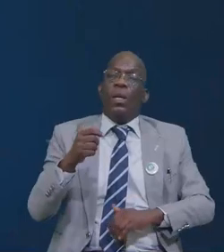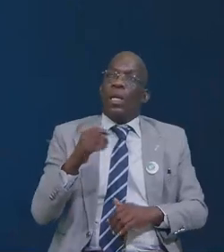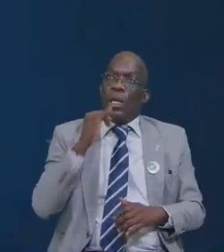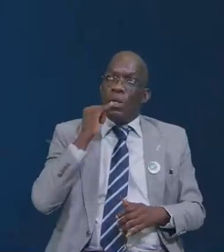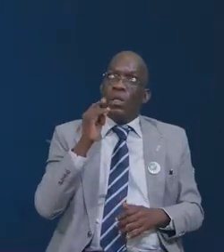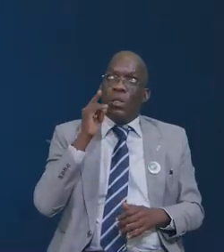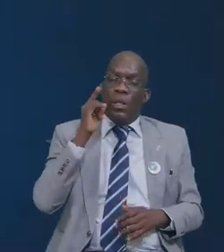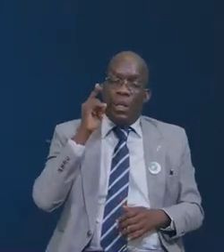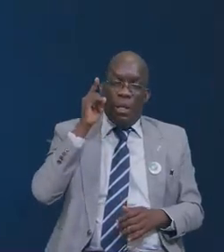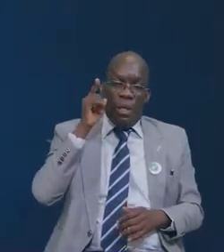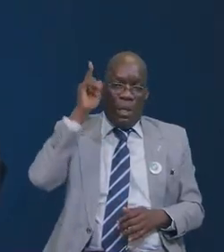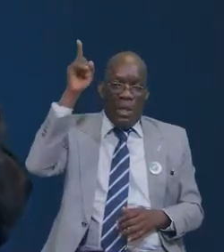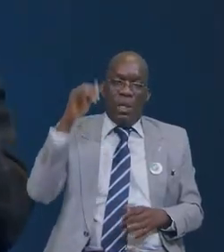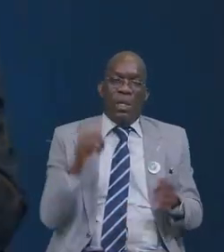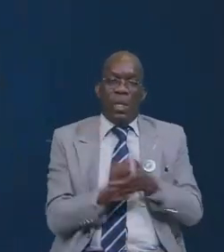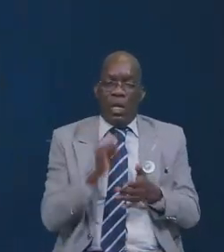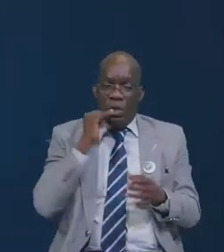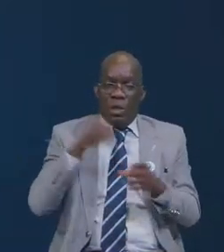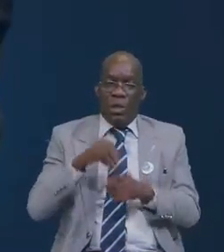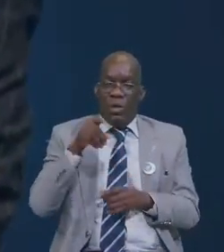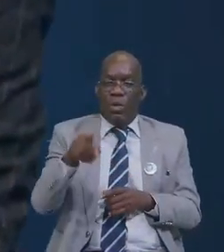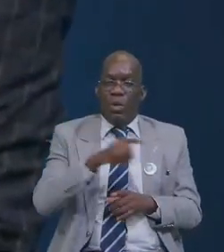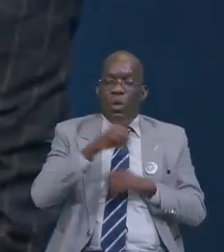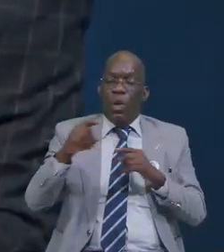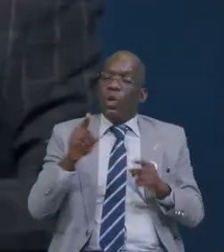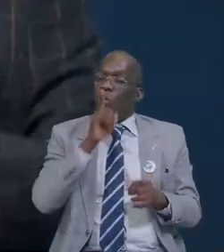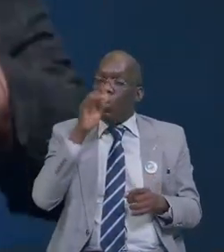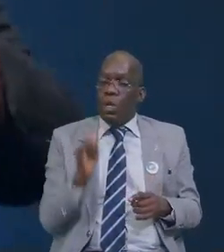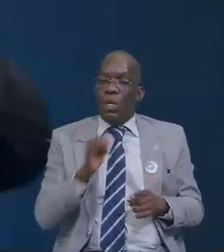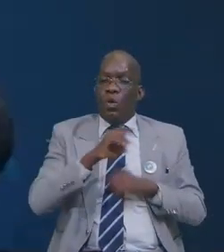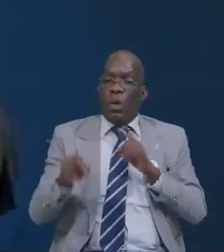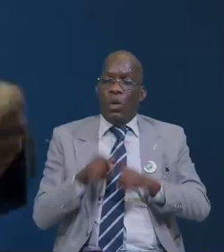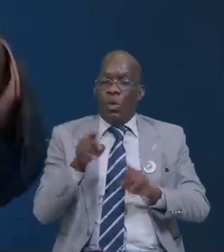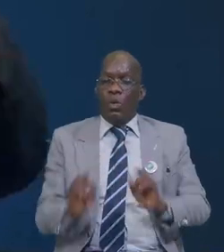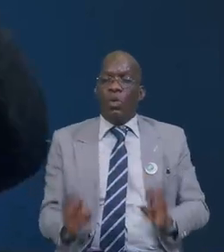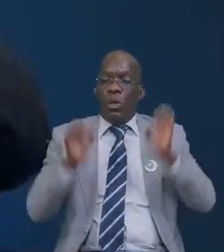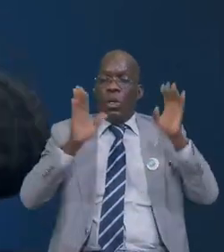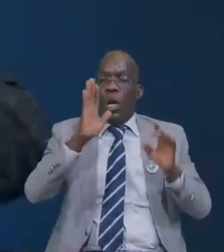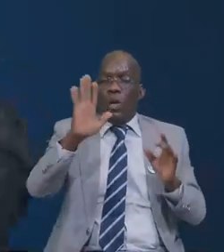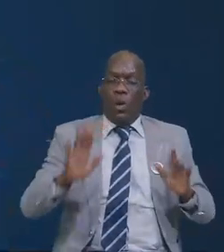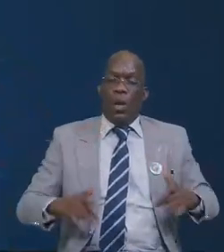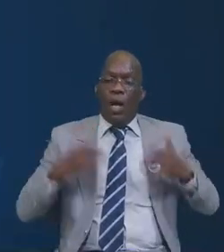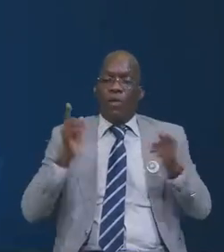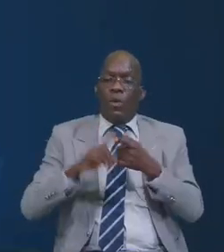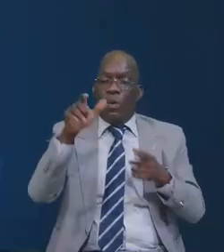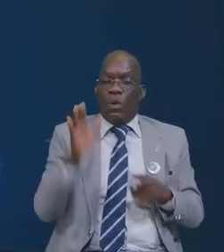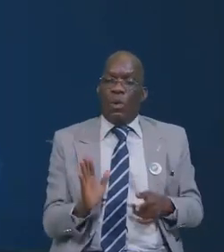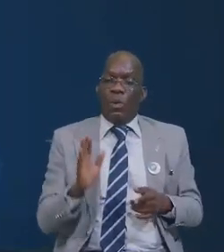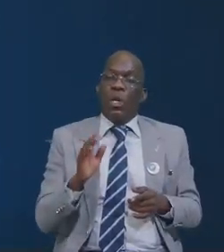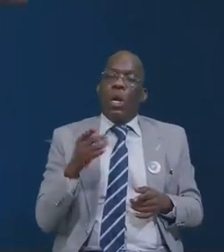vous est plus grand en réalité. Quand vous donnez votre vie au Seigneur, le Sauveur